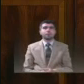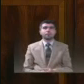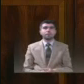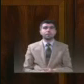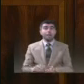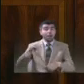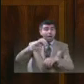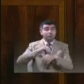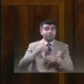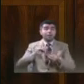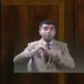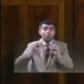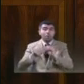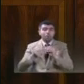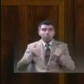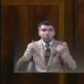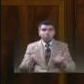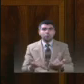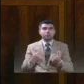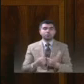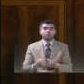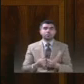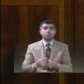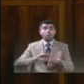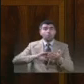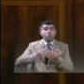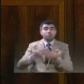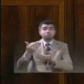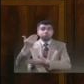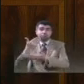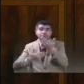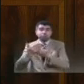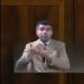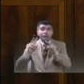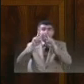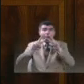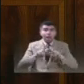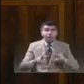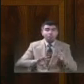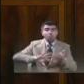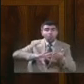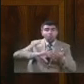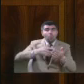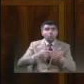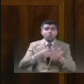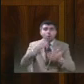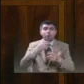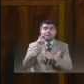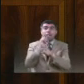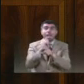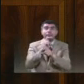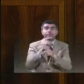إن الإشكال القائم اليوم يتلخص في إيجاد الوصفات والسبل الحقيقية لمعالجة ثقل كتلة